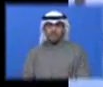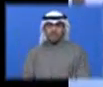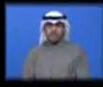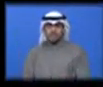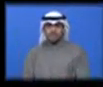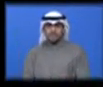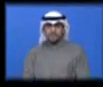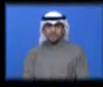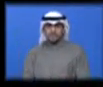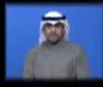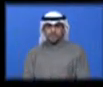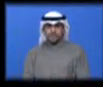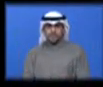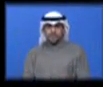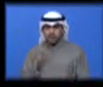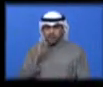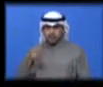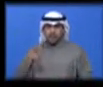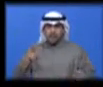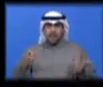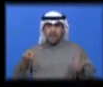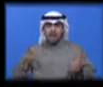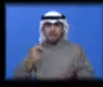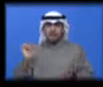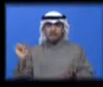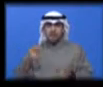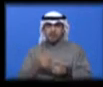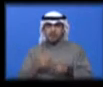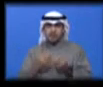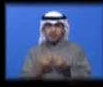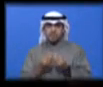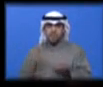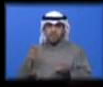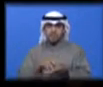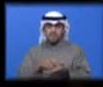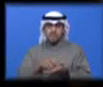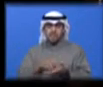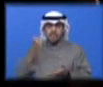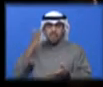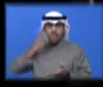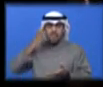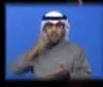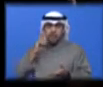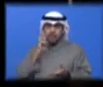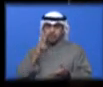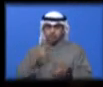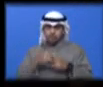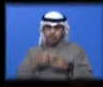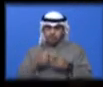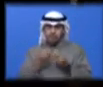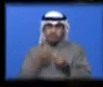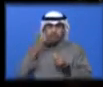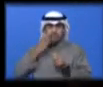43. هذه الاحتفالية تؤكد على عمق العلاقة بين دولة الكويت